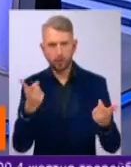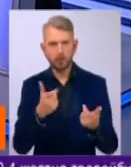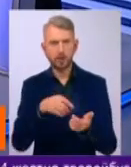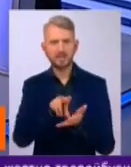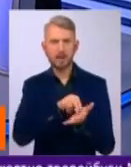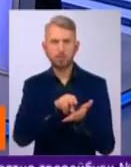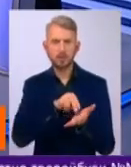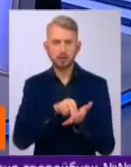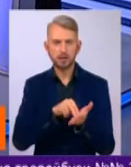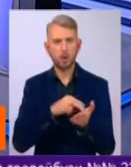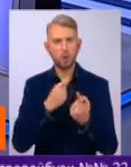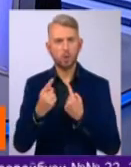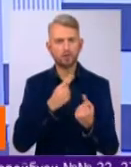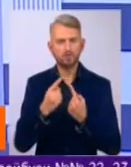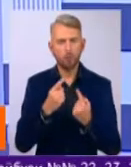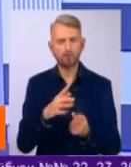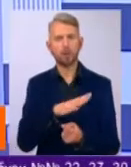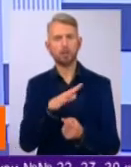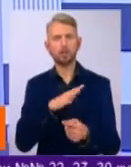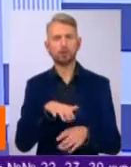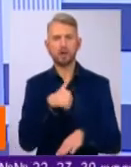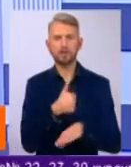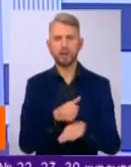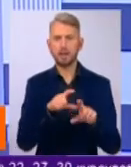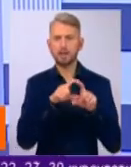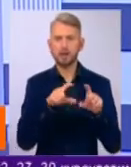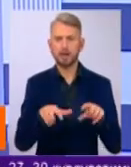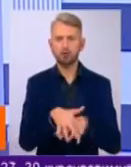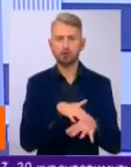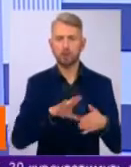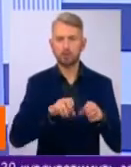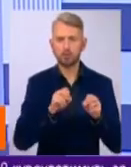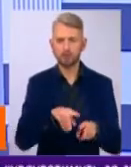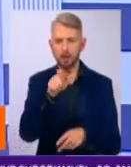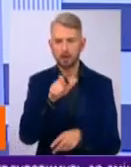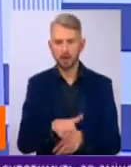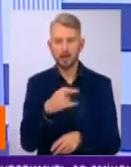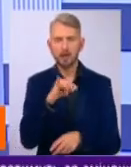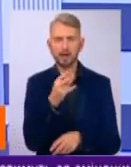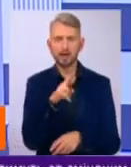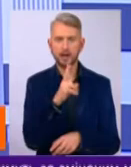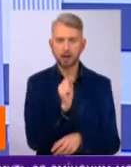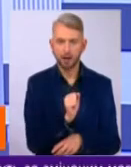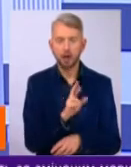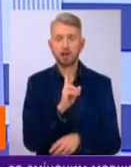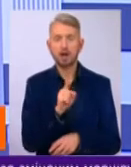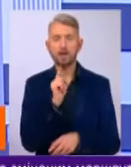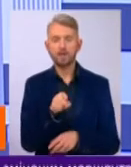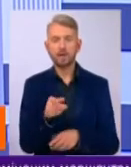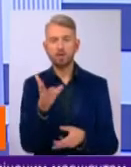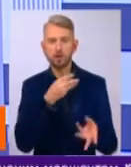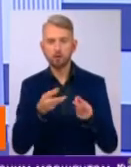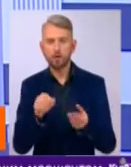записи розмов колишнього керівника департаменту громадської безпеки пана Гриняка, як він